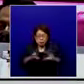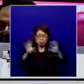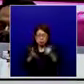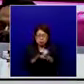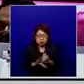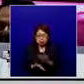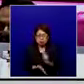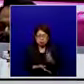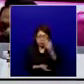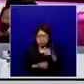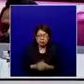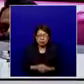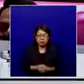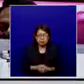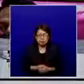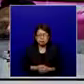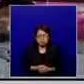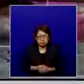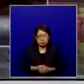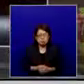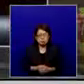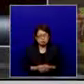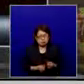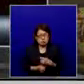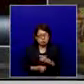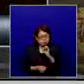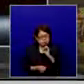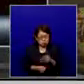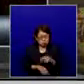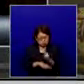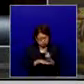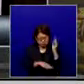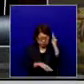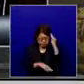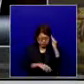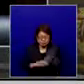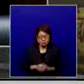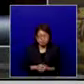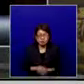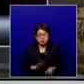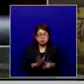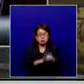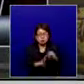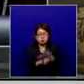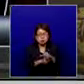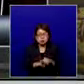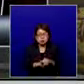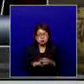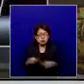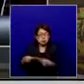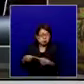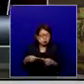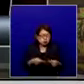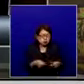มีปัญหาทำไมครับท่านประธานกราบเรียนท่านประธานนะครับโควิดจะอยู่กับเราอย่างน้อย2ปี3